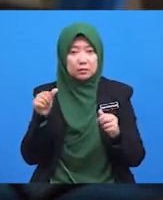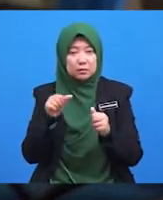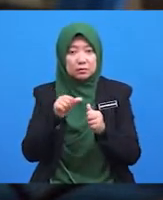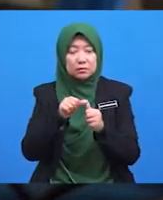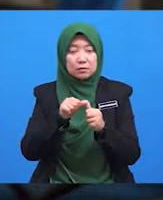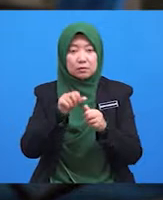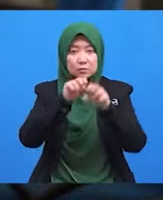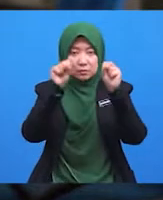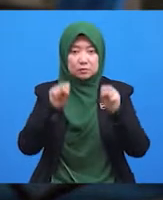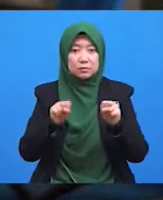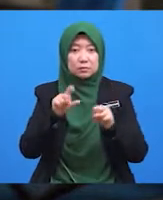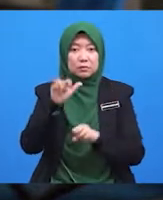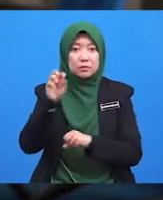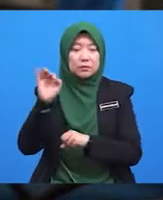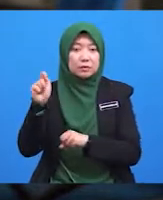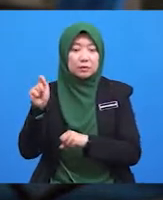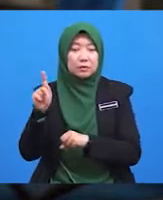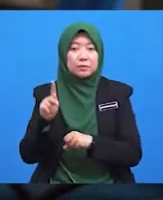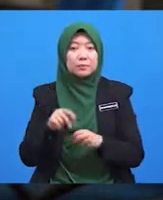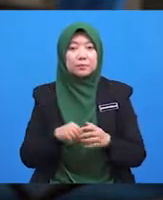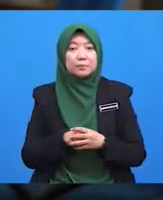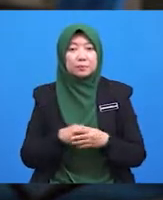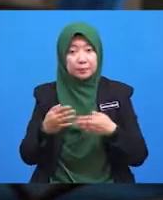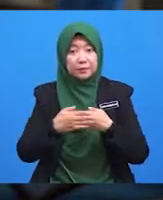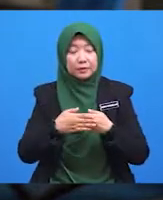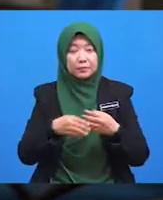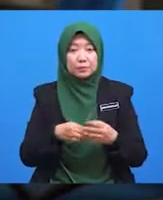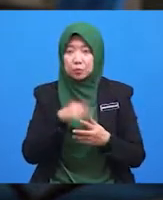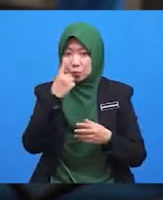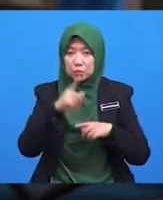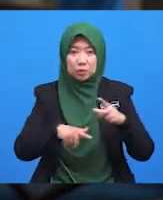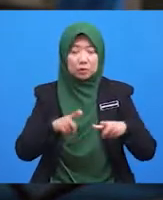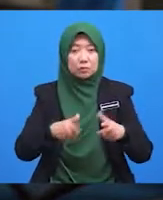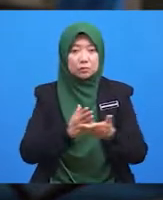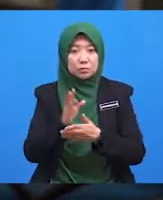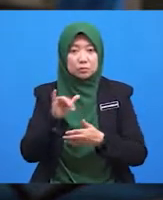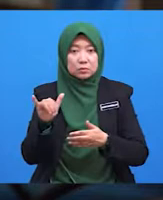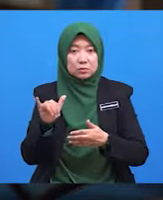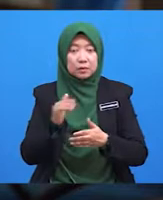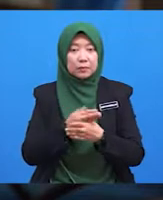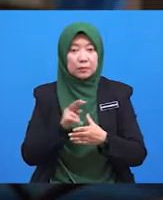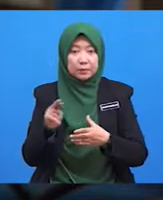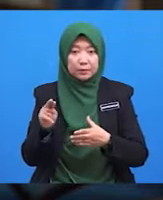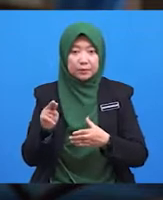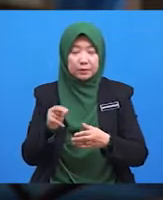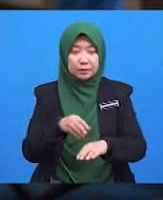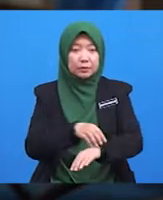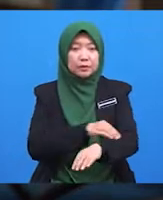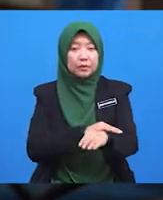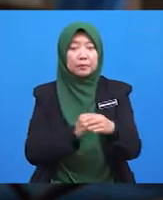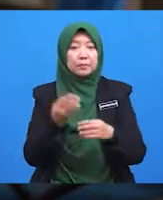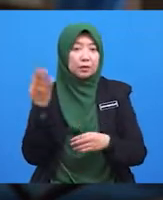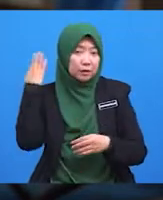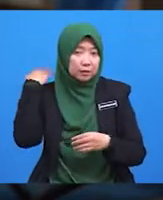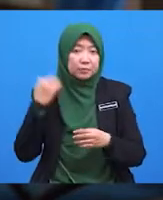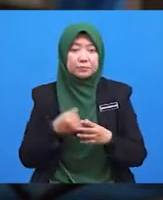sistem limfatik yang berdekatan. Untuk langkah yang seterusnya di bahagian lengan belakang